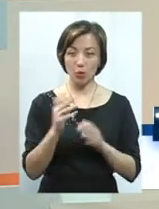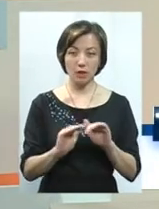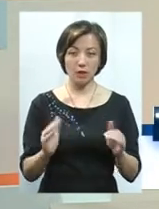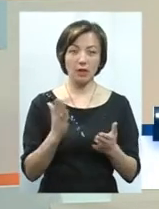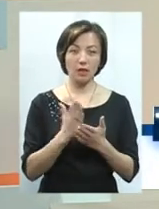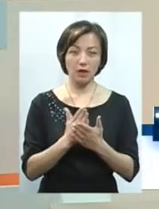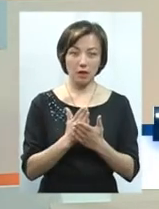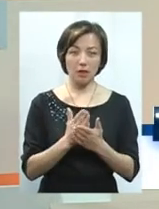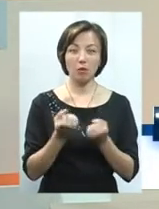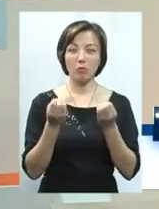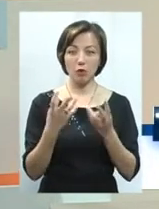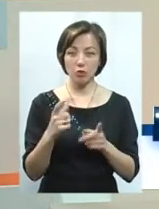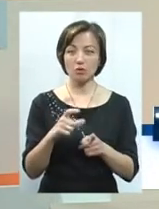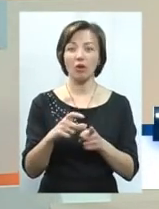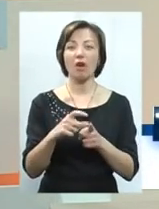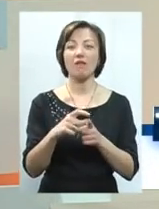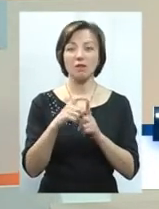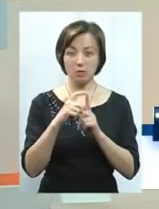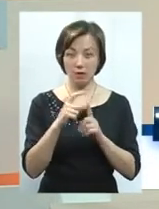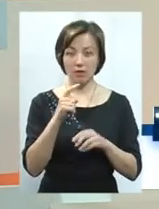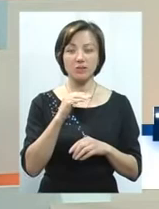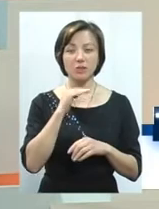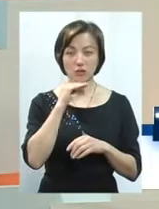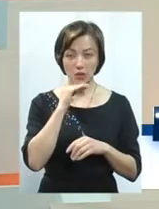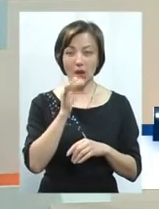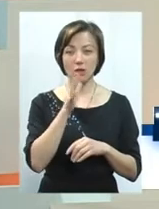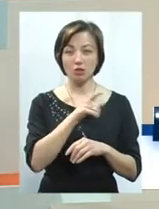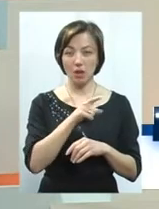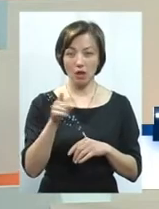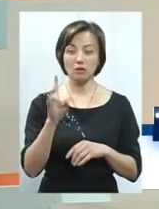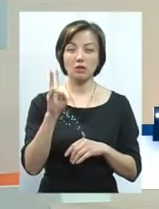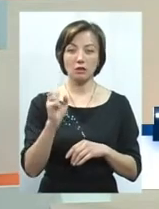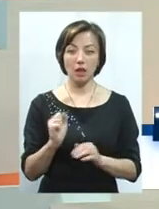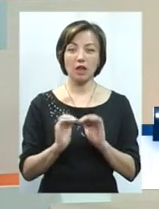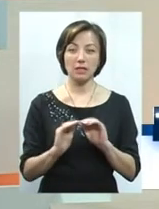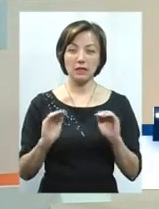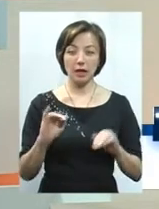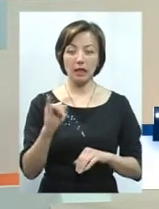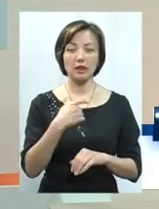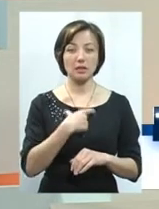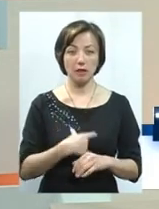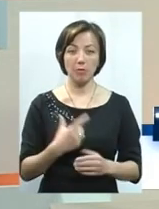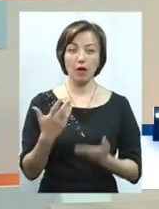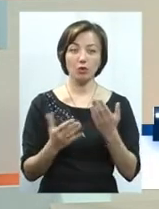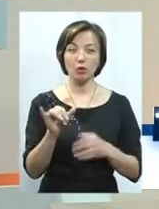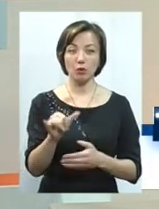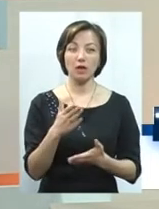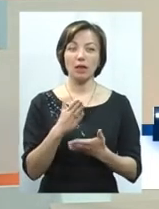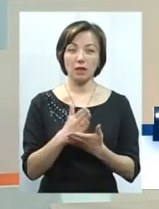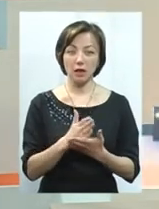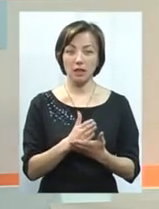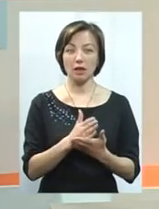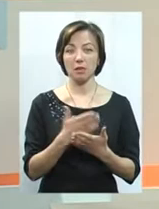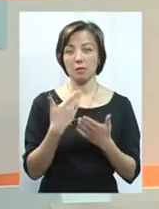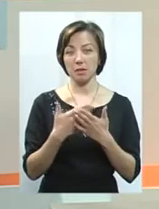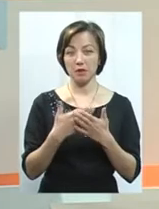нехай просто дасть відповідь собі, чи в неї вистачає часу на дітей і на себе. Якщо в неї є ще приблизно